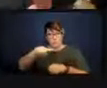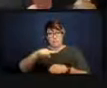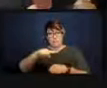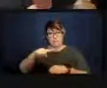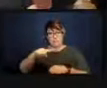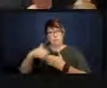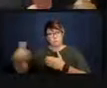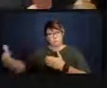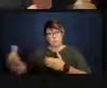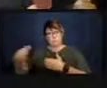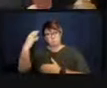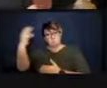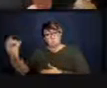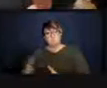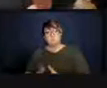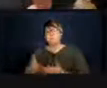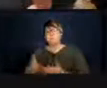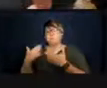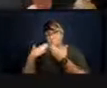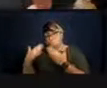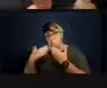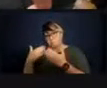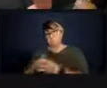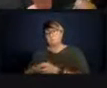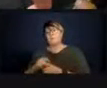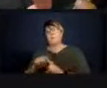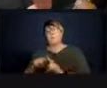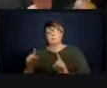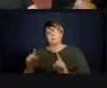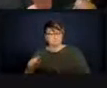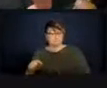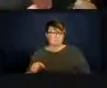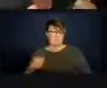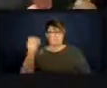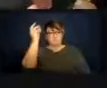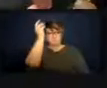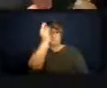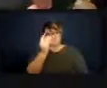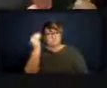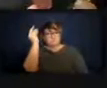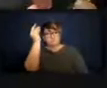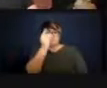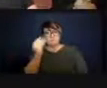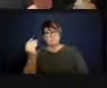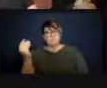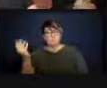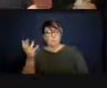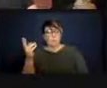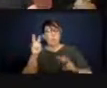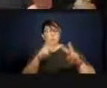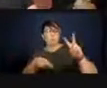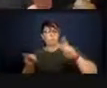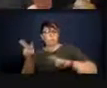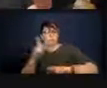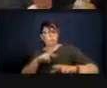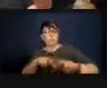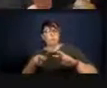الفرص المختلفة بالنسبة للطلبة. أود أن أشكر جميع الأشخاص الذين عملوا في المبادرة، وأود أن أشكر